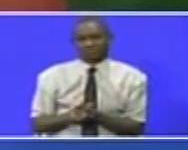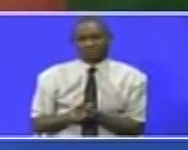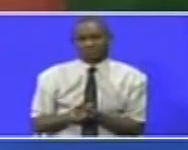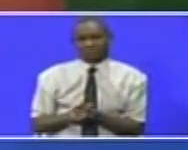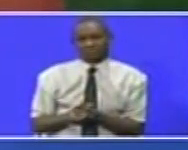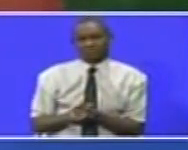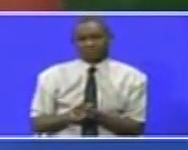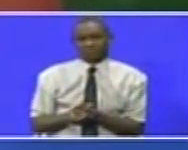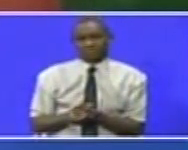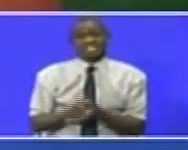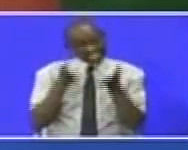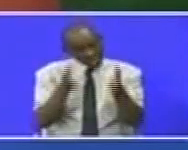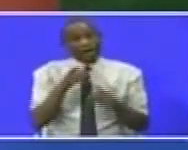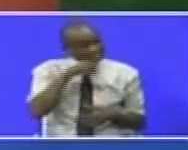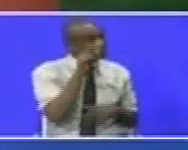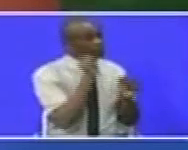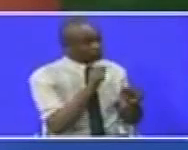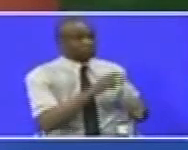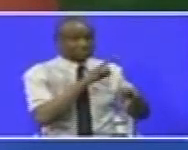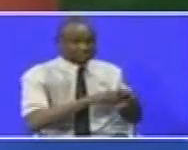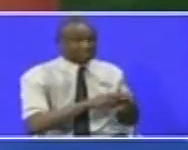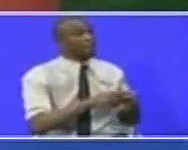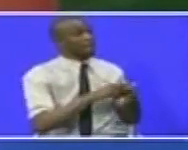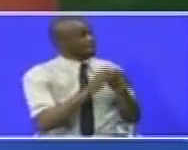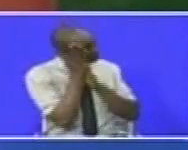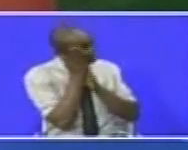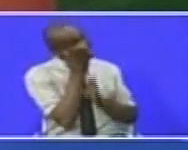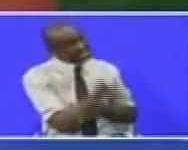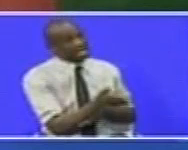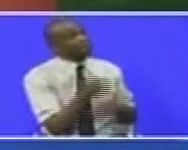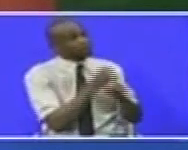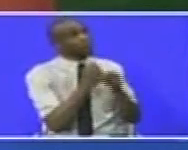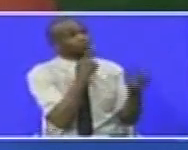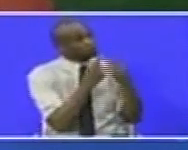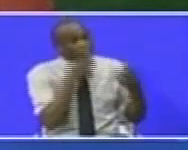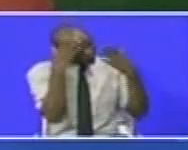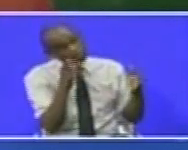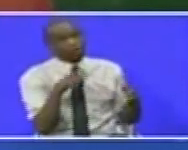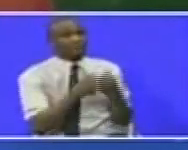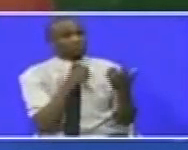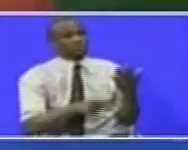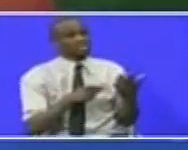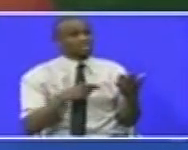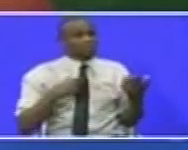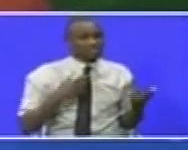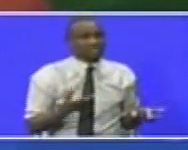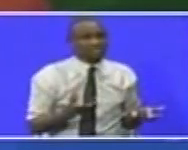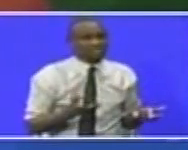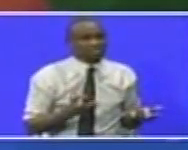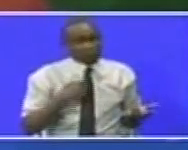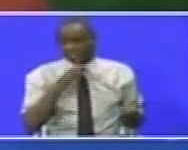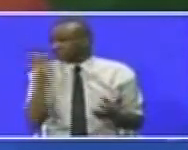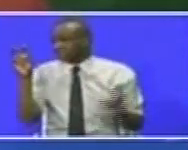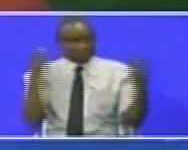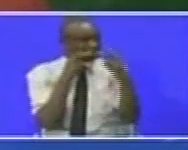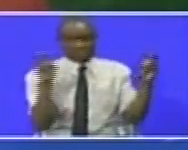Saa hii ameza kakoi kitanda, anataka kitu kusema mpaka yani atujui. Sasa sisi wote inabidi tu tunaangaliana tu, kila